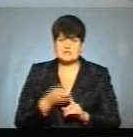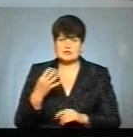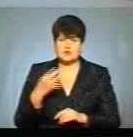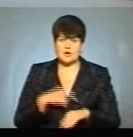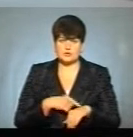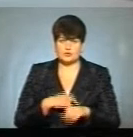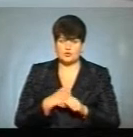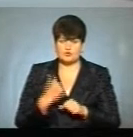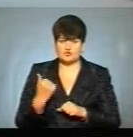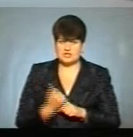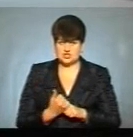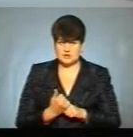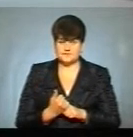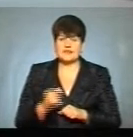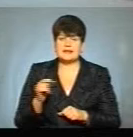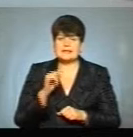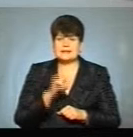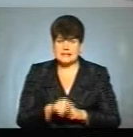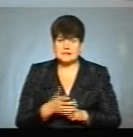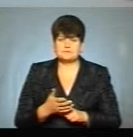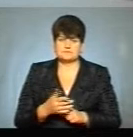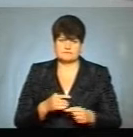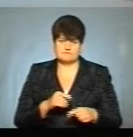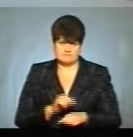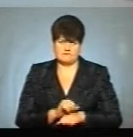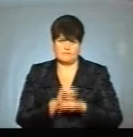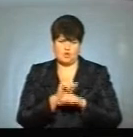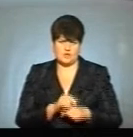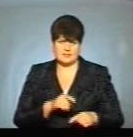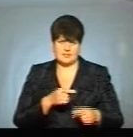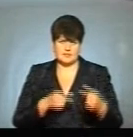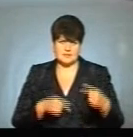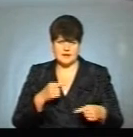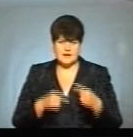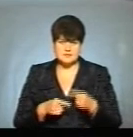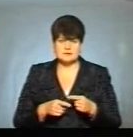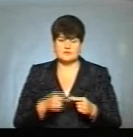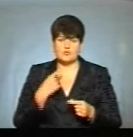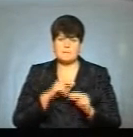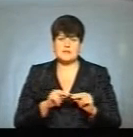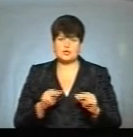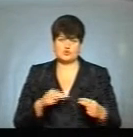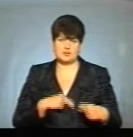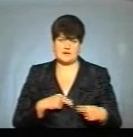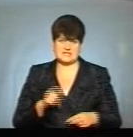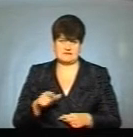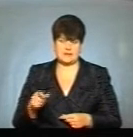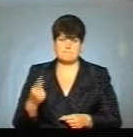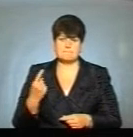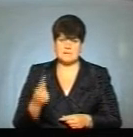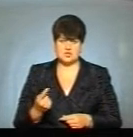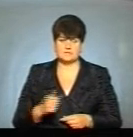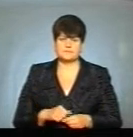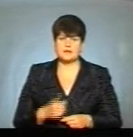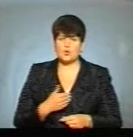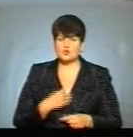40-годинного робочого тижня і тих протестів, де висловлюються саме педагогічні працівники. Перше,